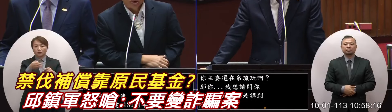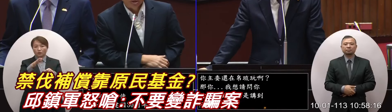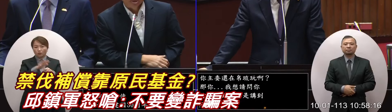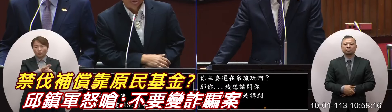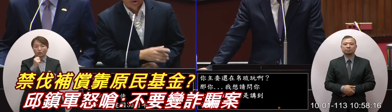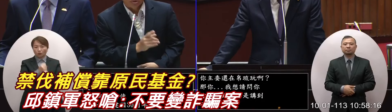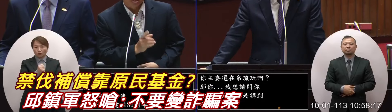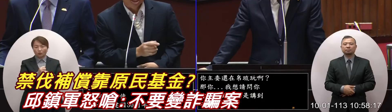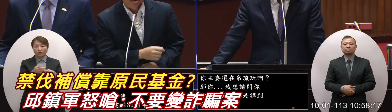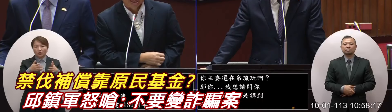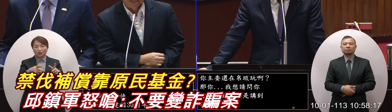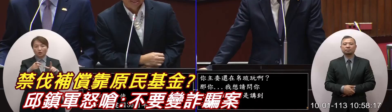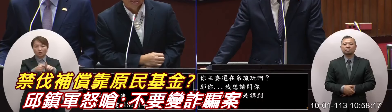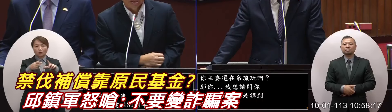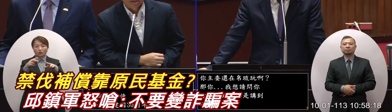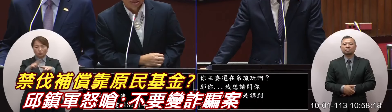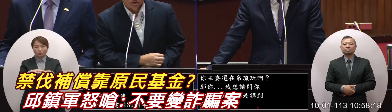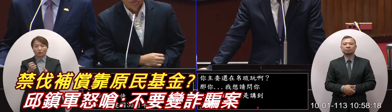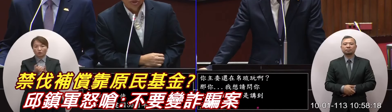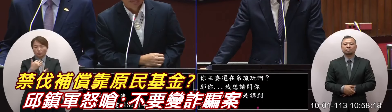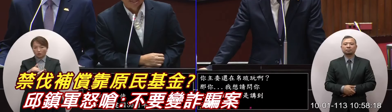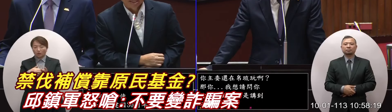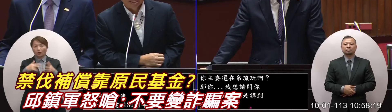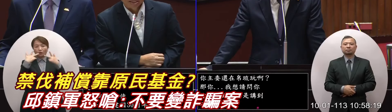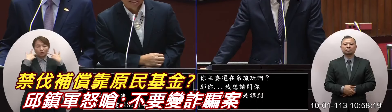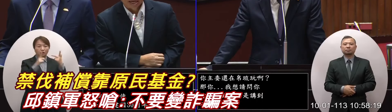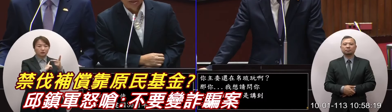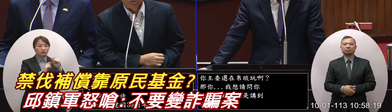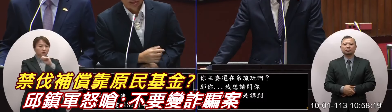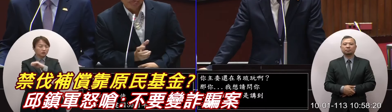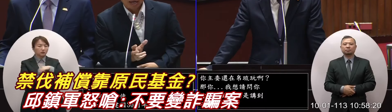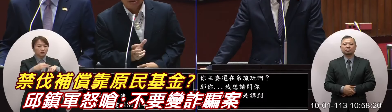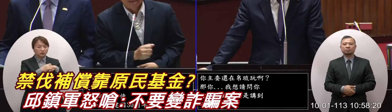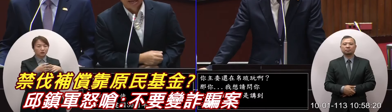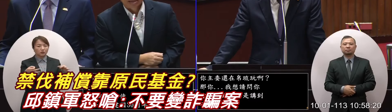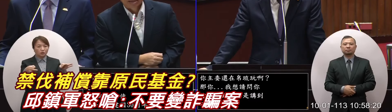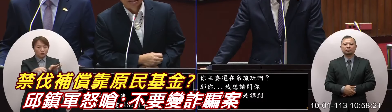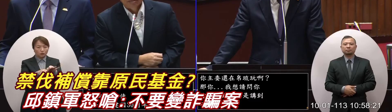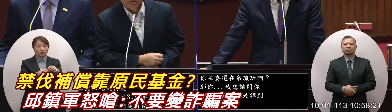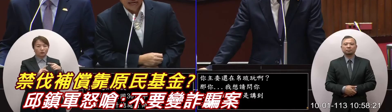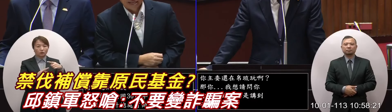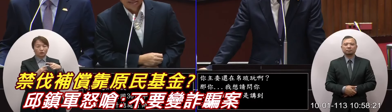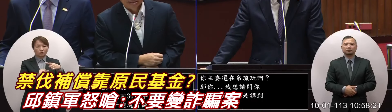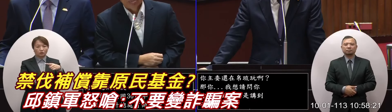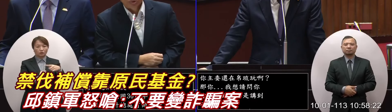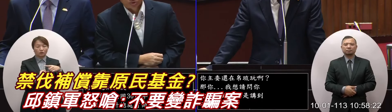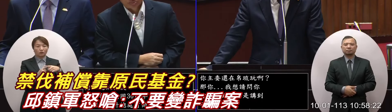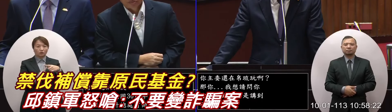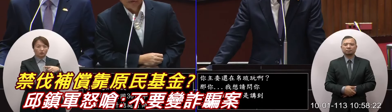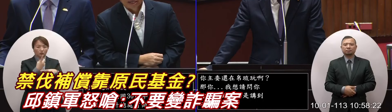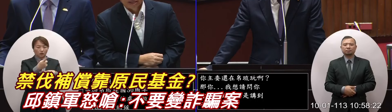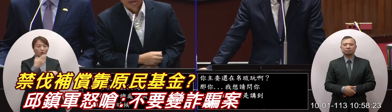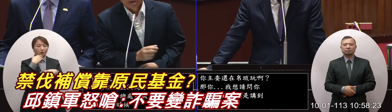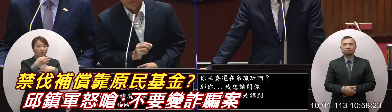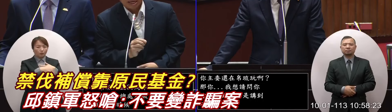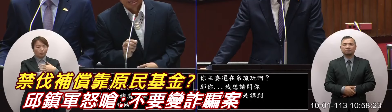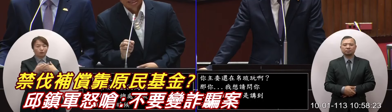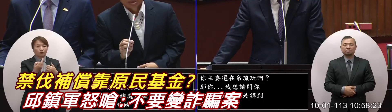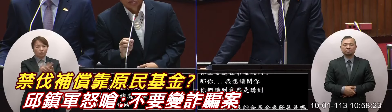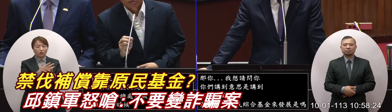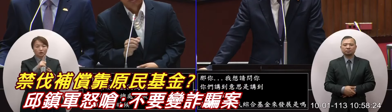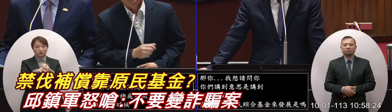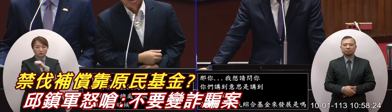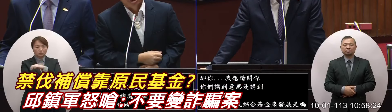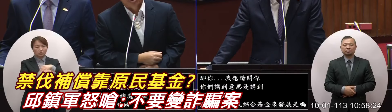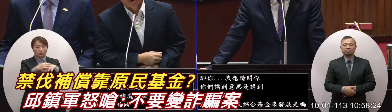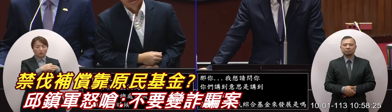工作，就是由公务预算跟原住民综合发展基金来对半来负担，那不足的部分呢，未来基金